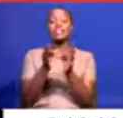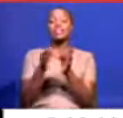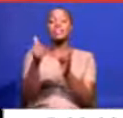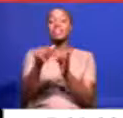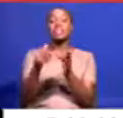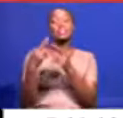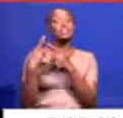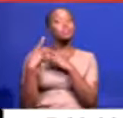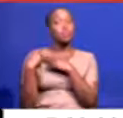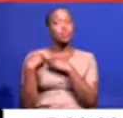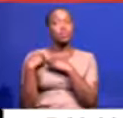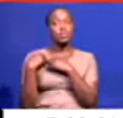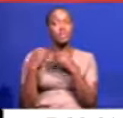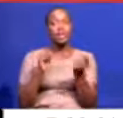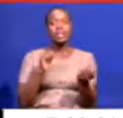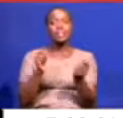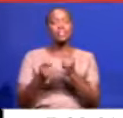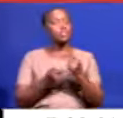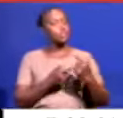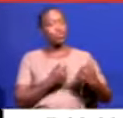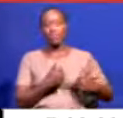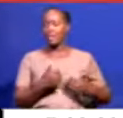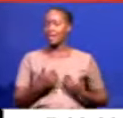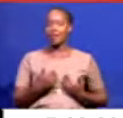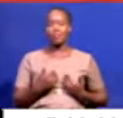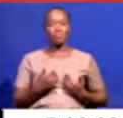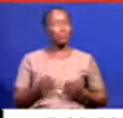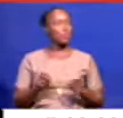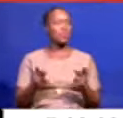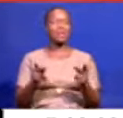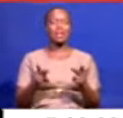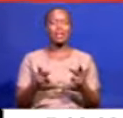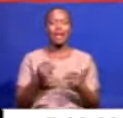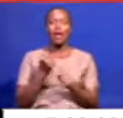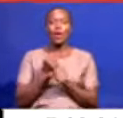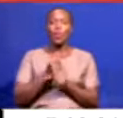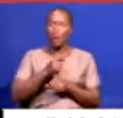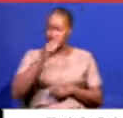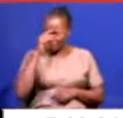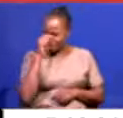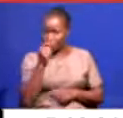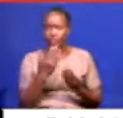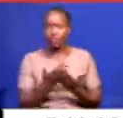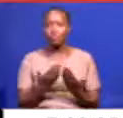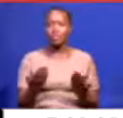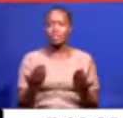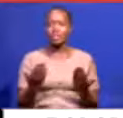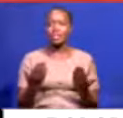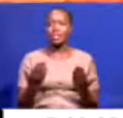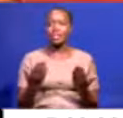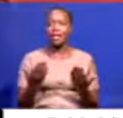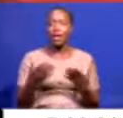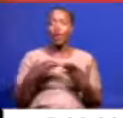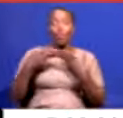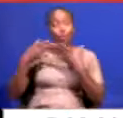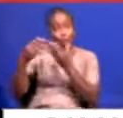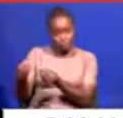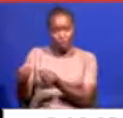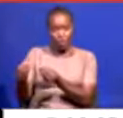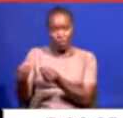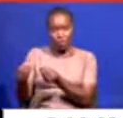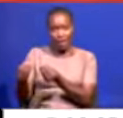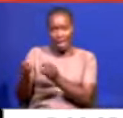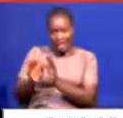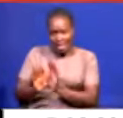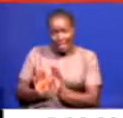lolote you've had a change of heart, then do the respectful thing. Just go and